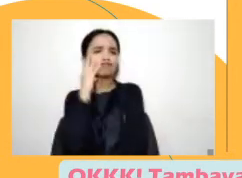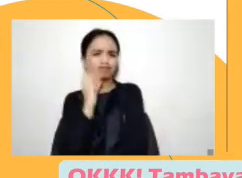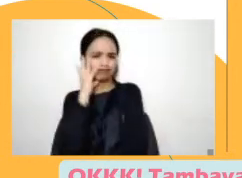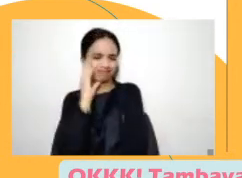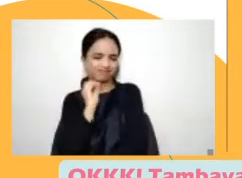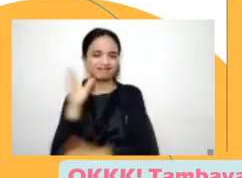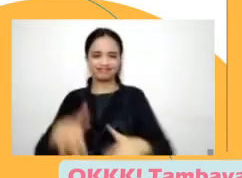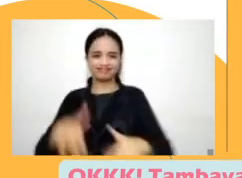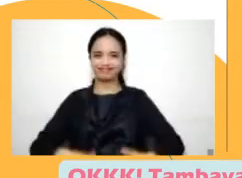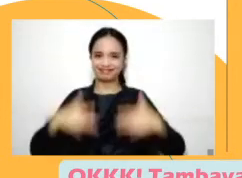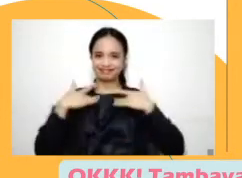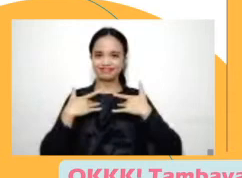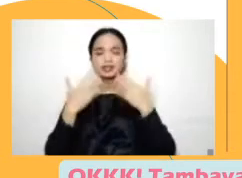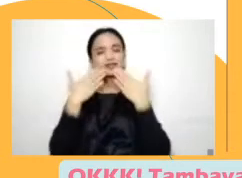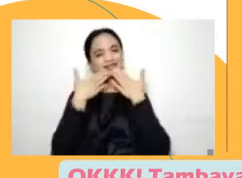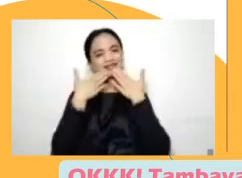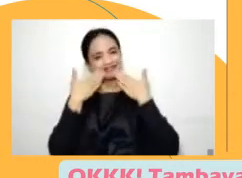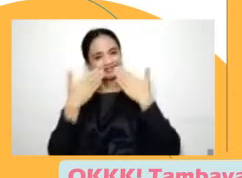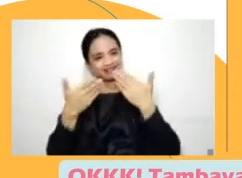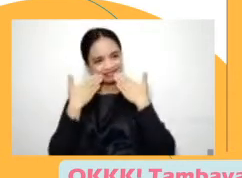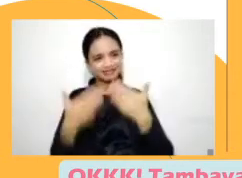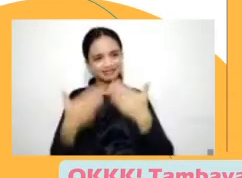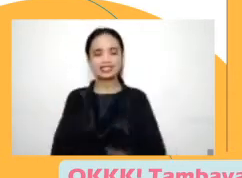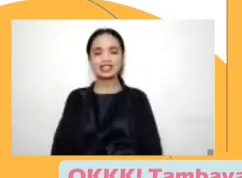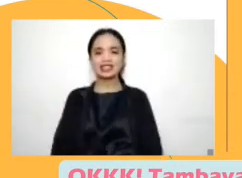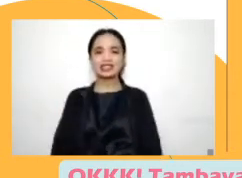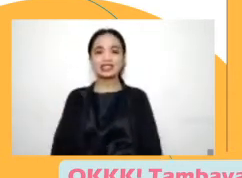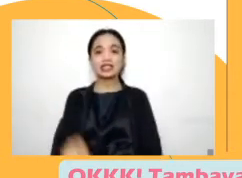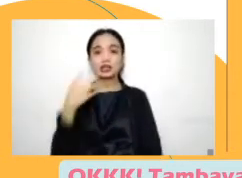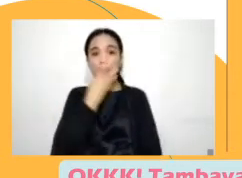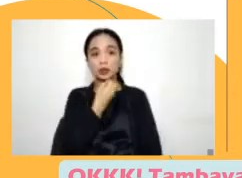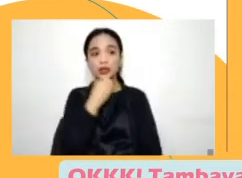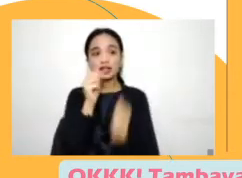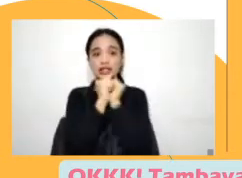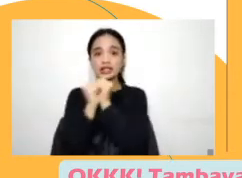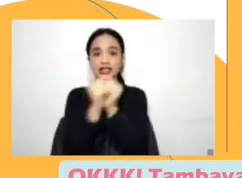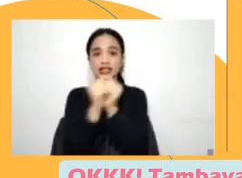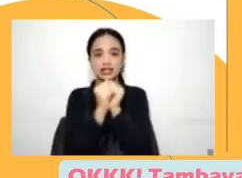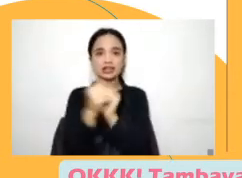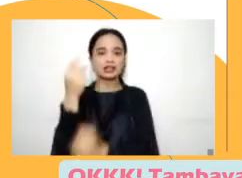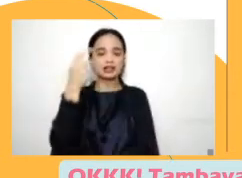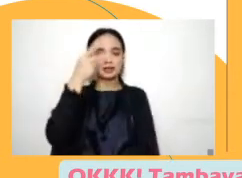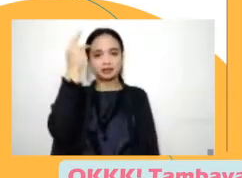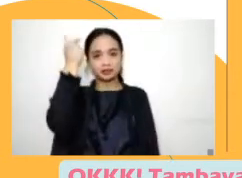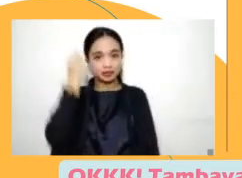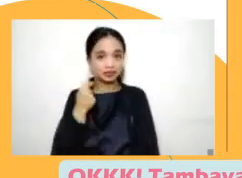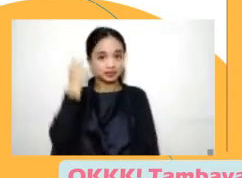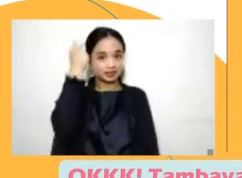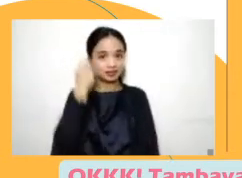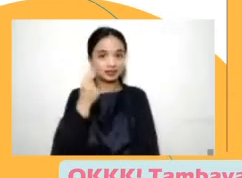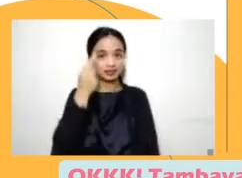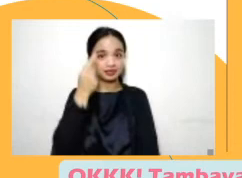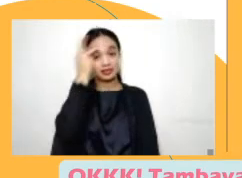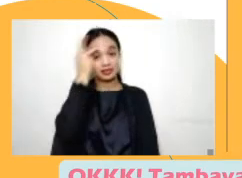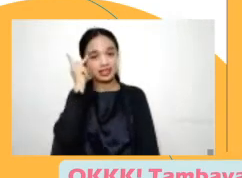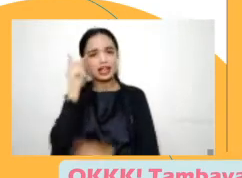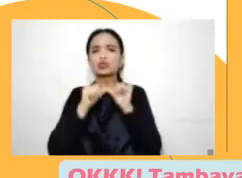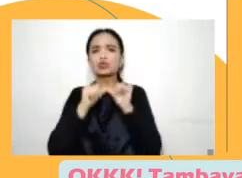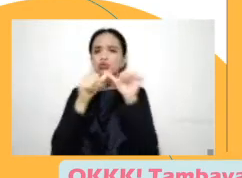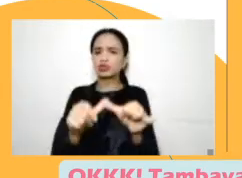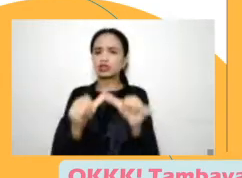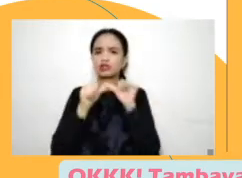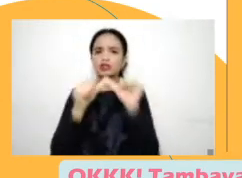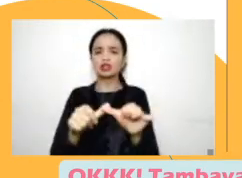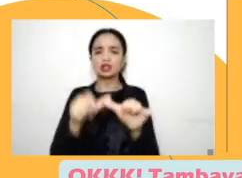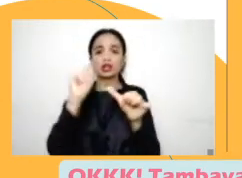buhay. Maraming salamat din po sa ating mga kasama, sila Ate Amy at si Ate Casey na patuloy na tumutulay ng ating